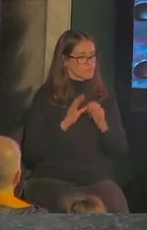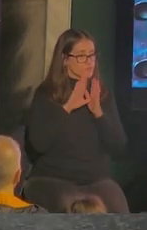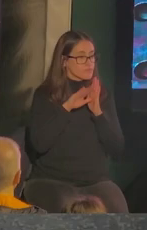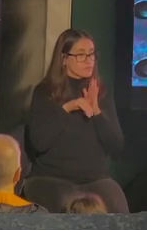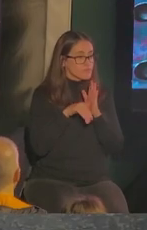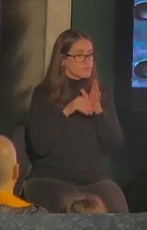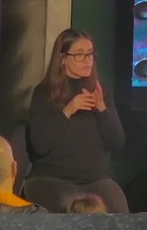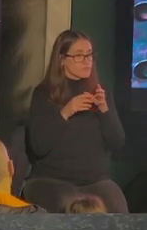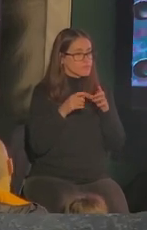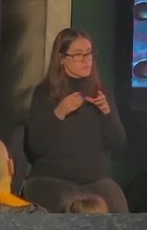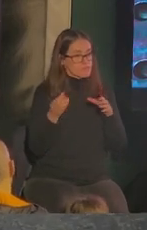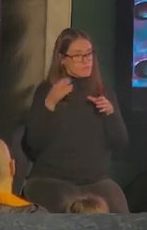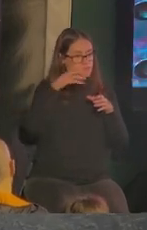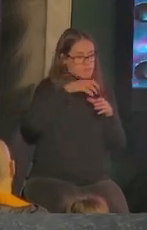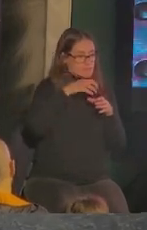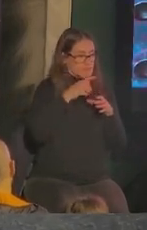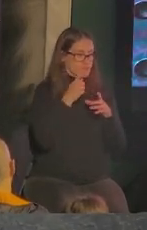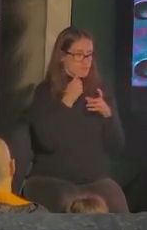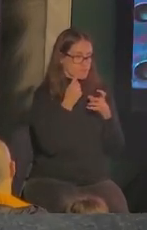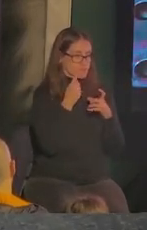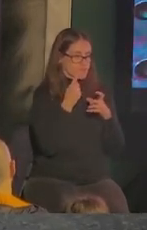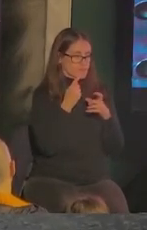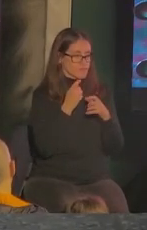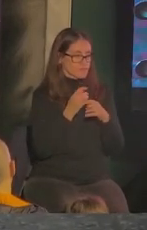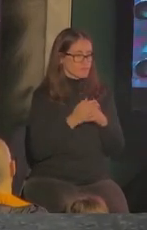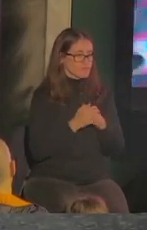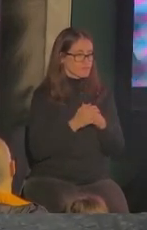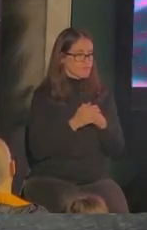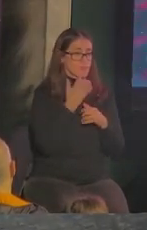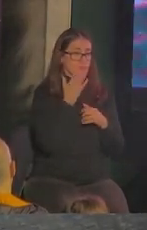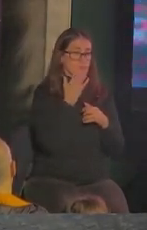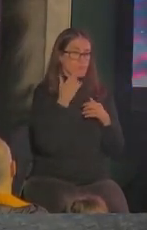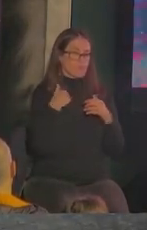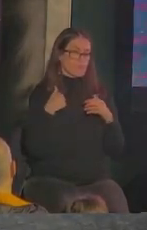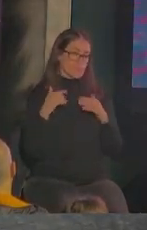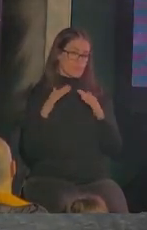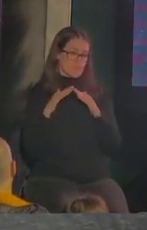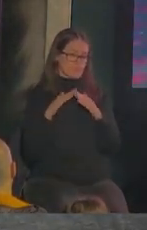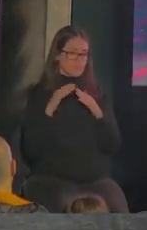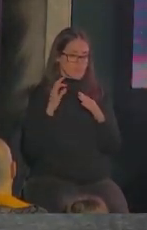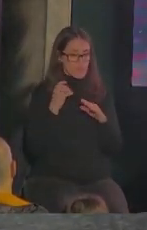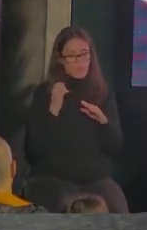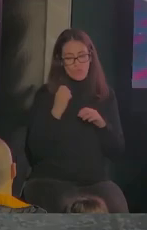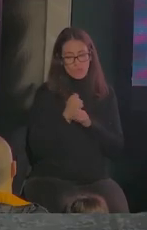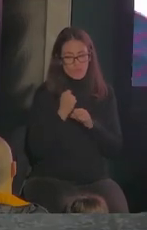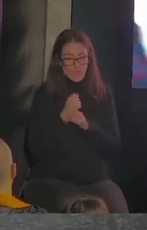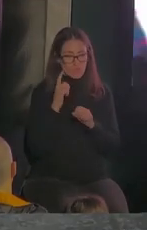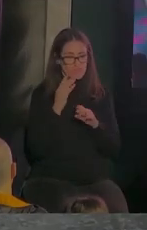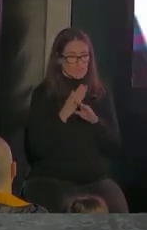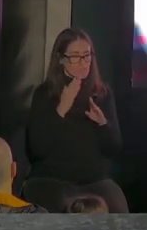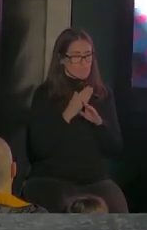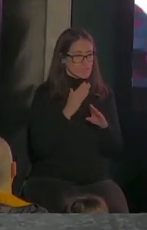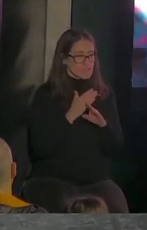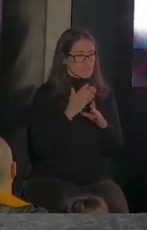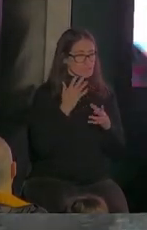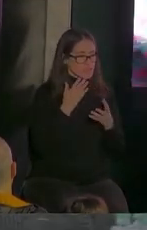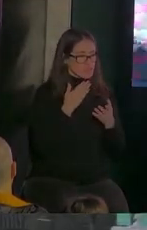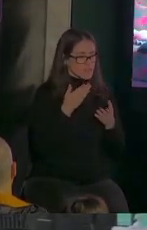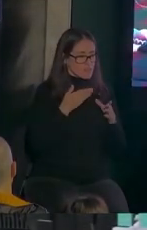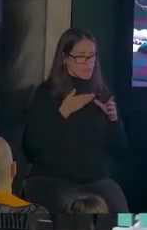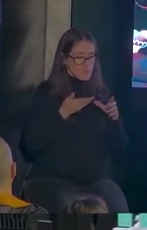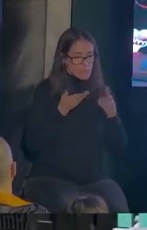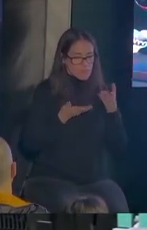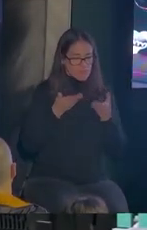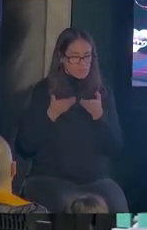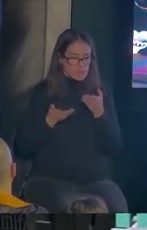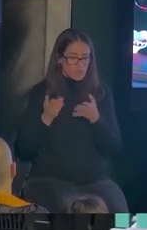També, normalment, a casa ho peso tot, o a la feina. Ara us estic anant una mica